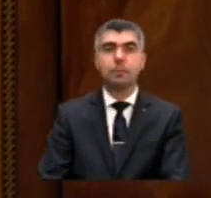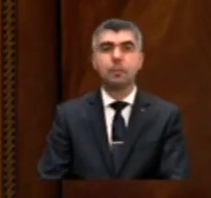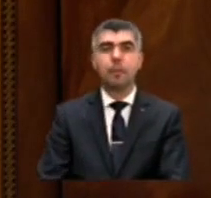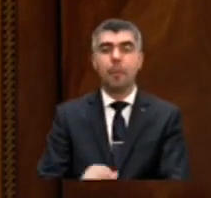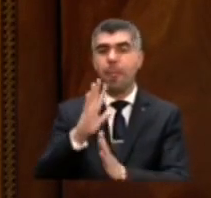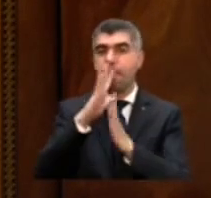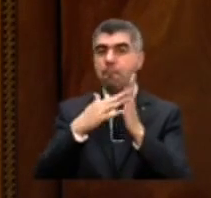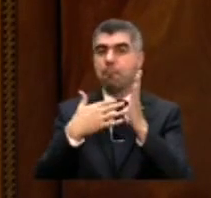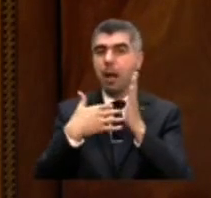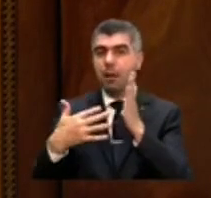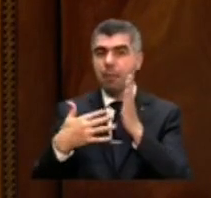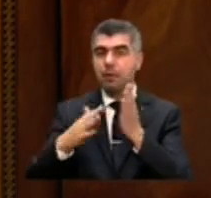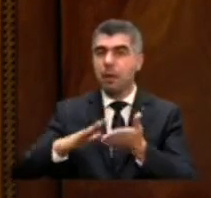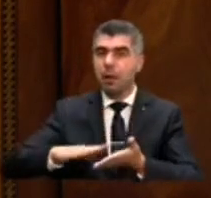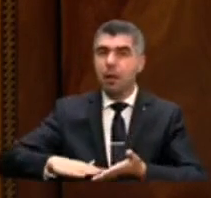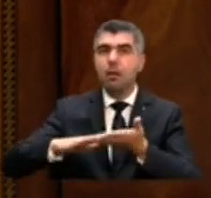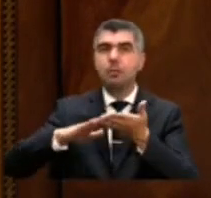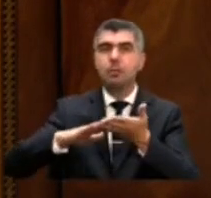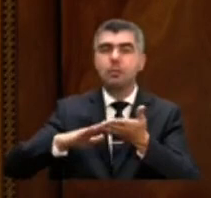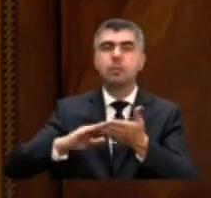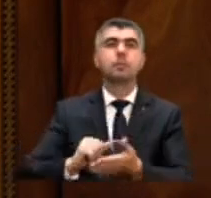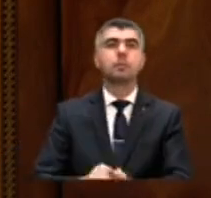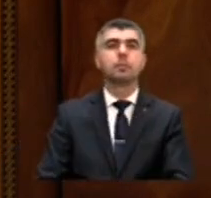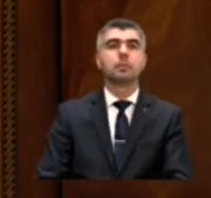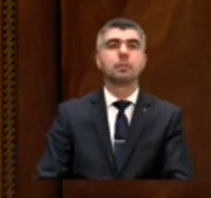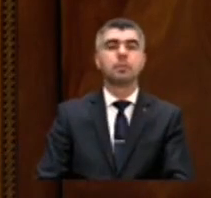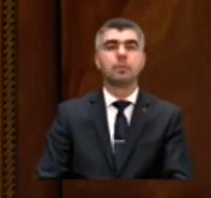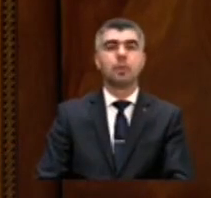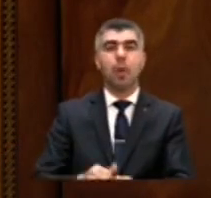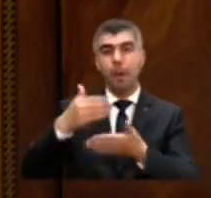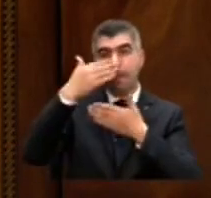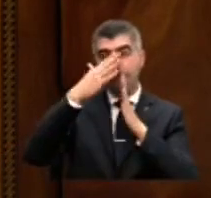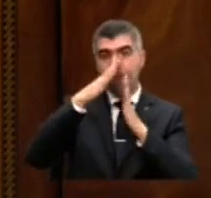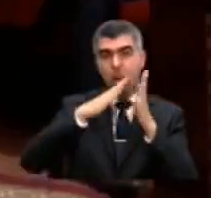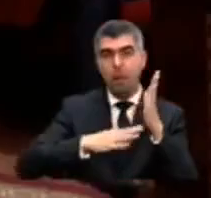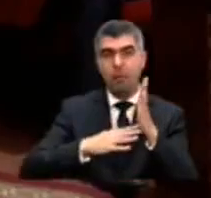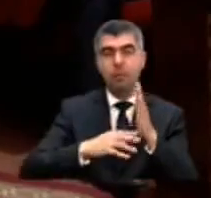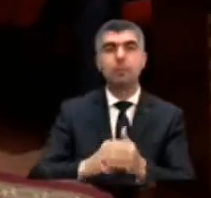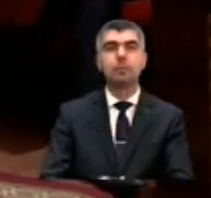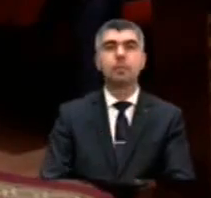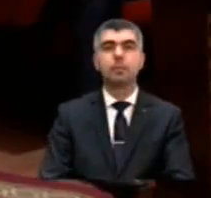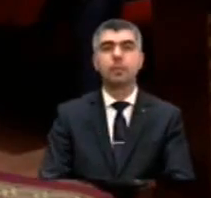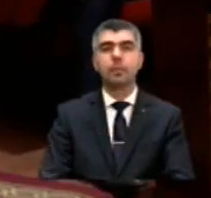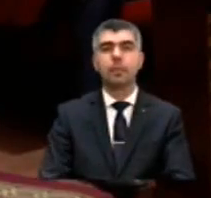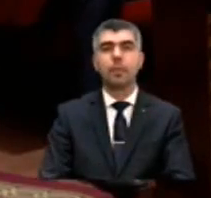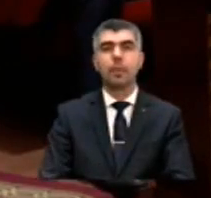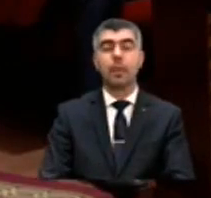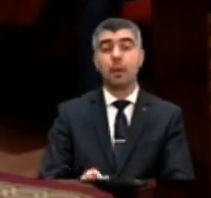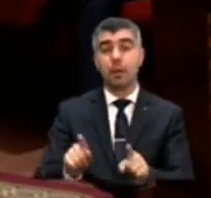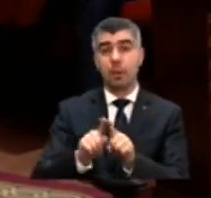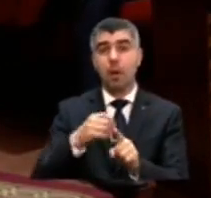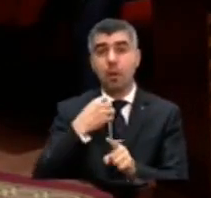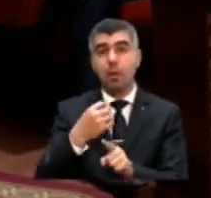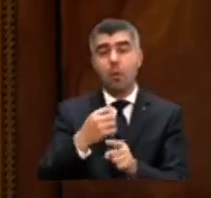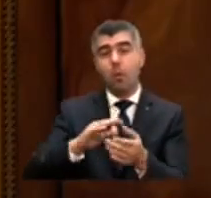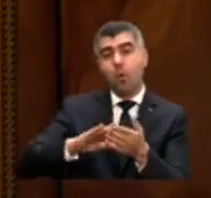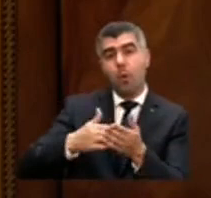برنامج تطوير العرض الوطني للحضانات وتحفيز نقل المستخدمين